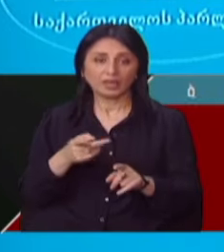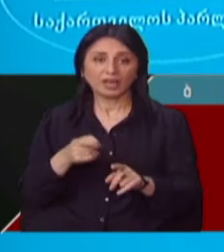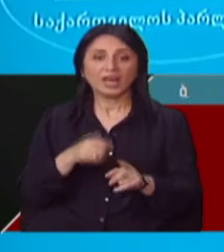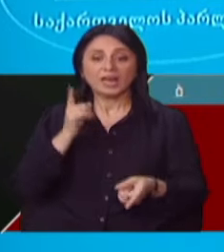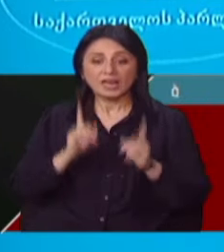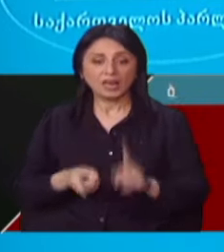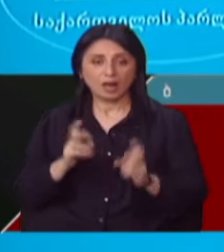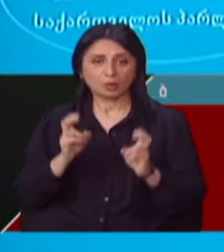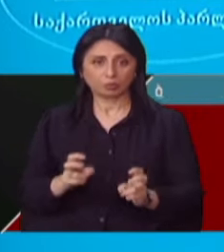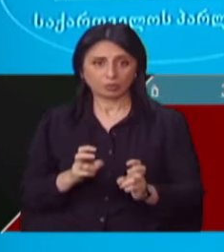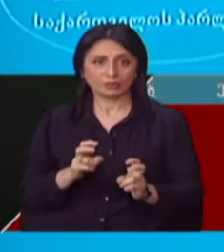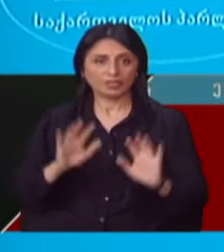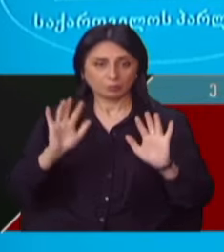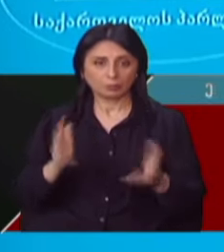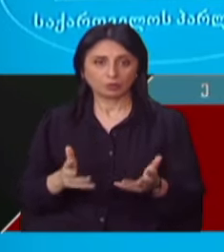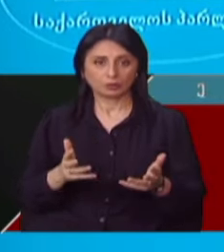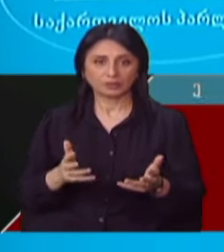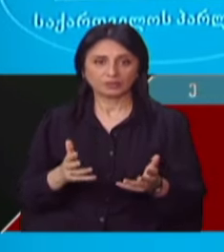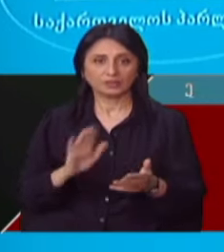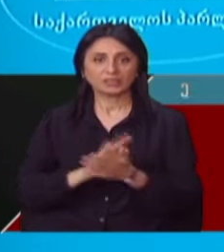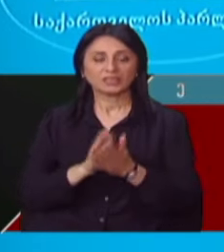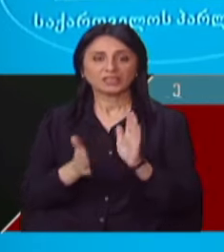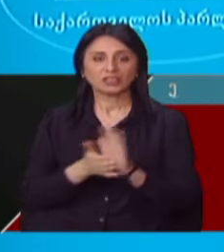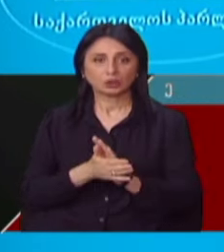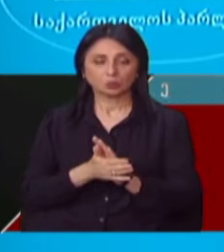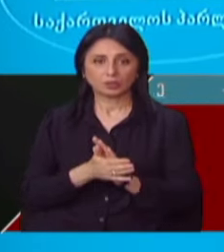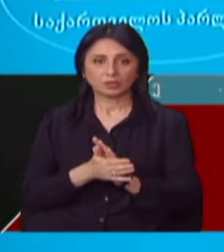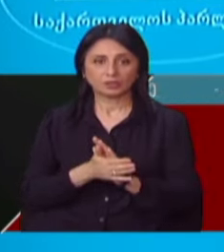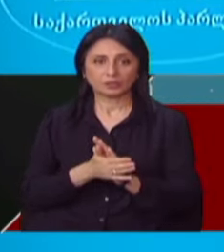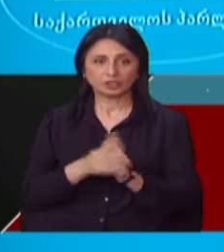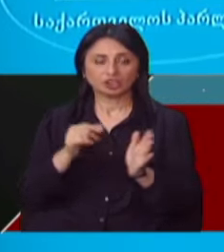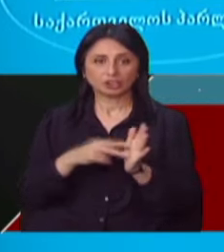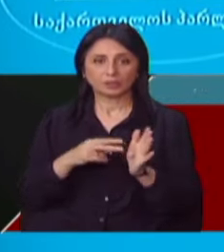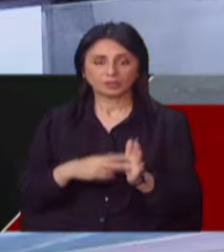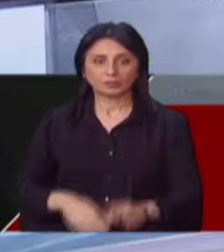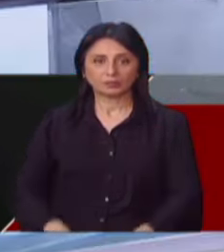რეალურად მოხდეს სიტუაციის შეფასება.